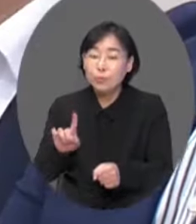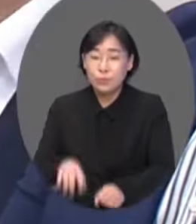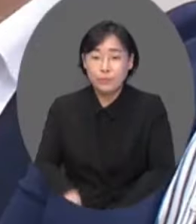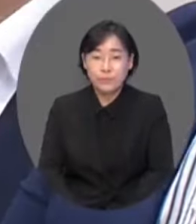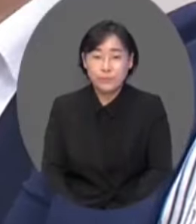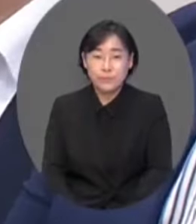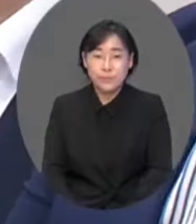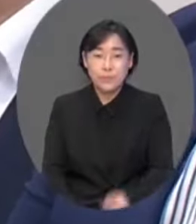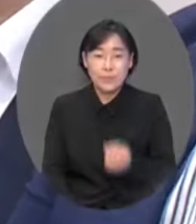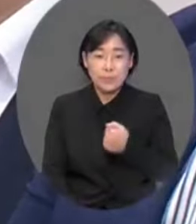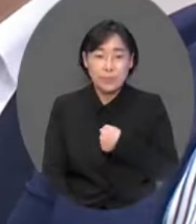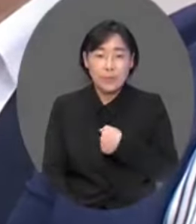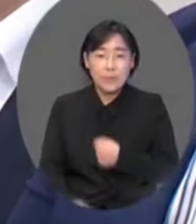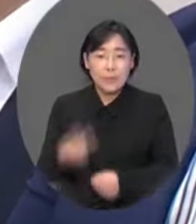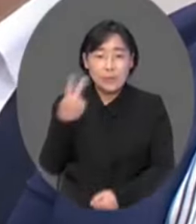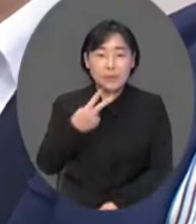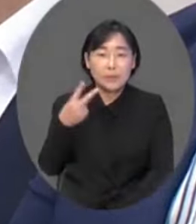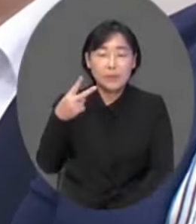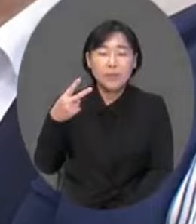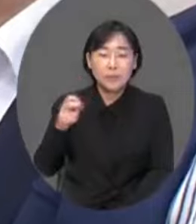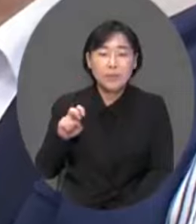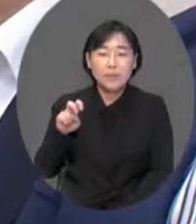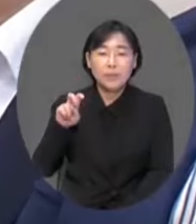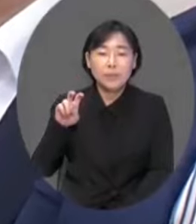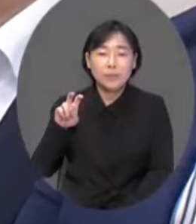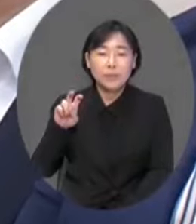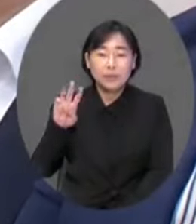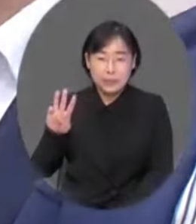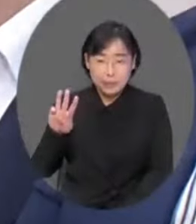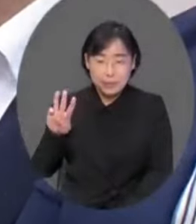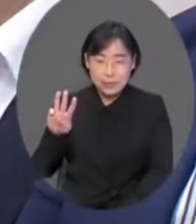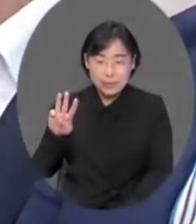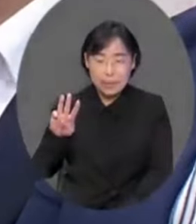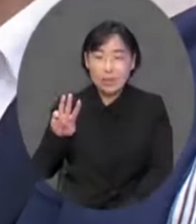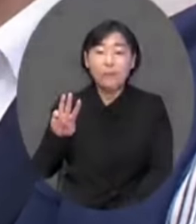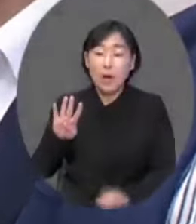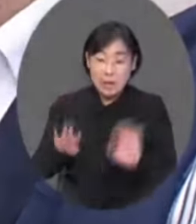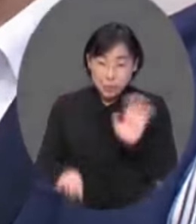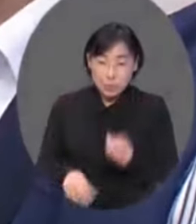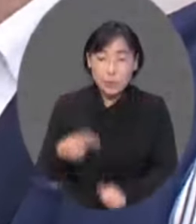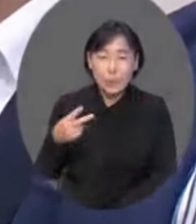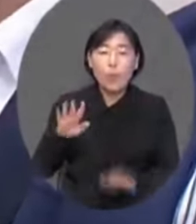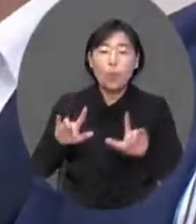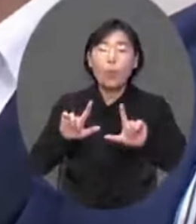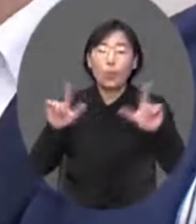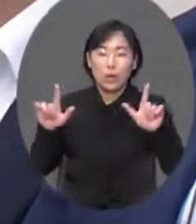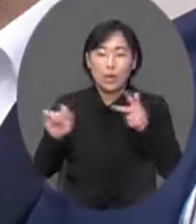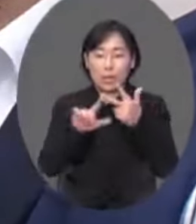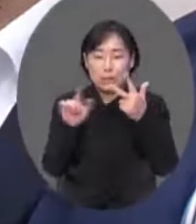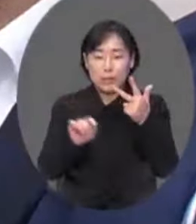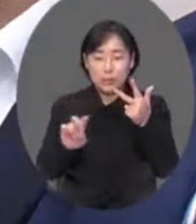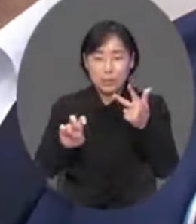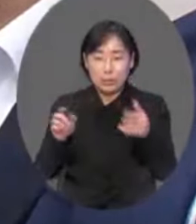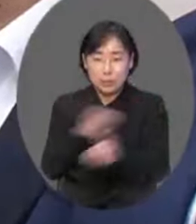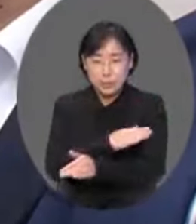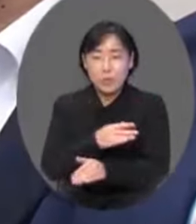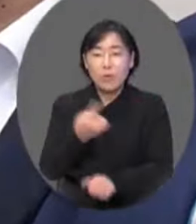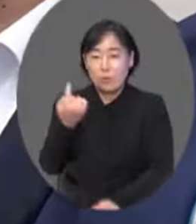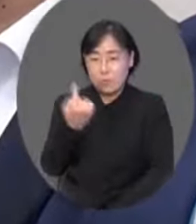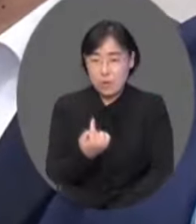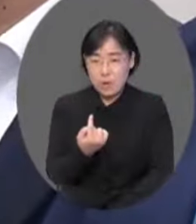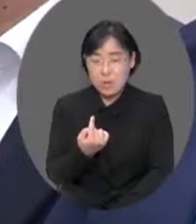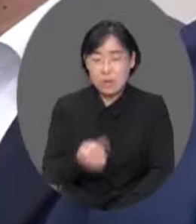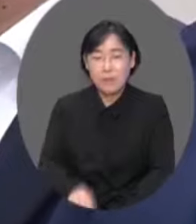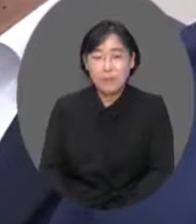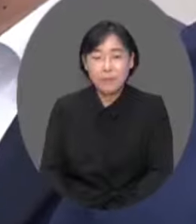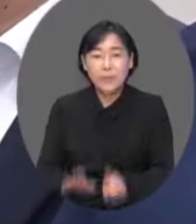제가 파견한 게 24년 7월 22일에 23년? 24년입니다. 24년 7월 22일에 파견을 오게 됐는데요.